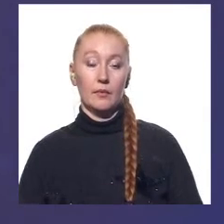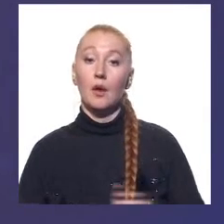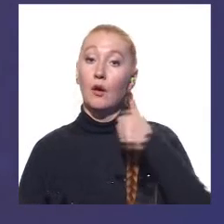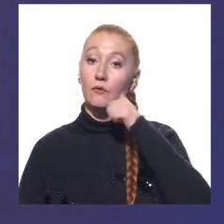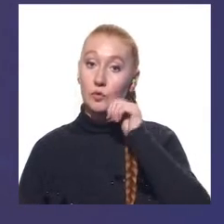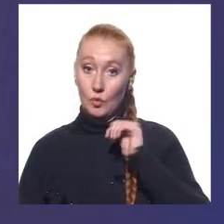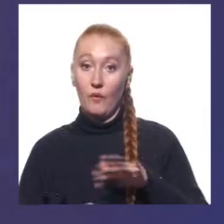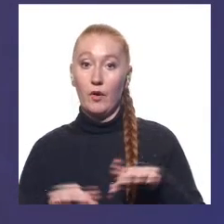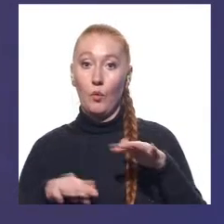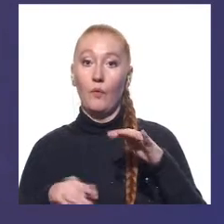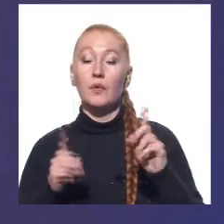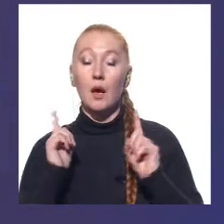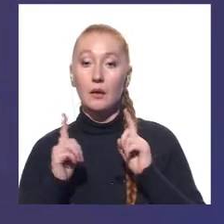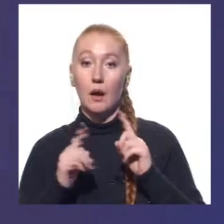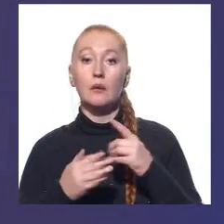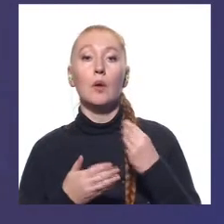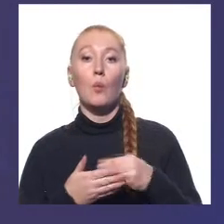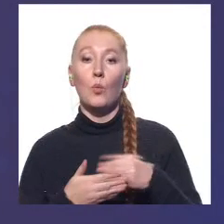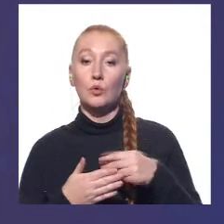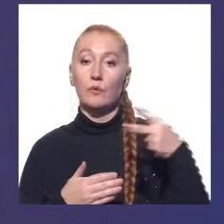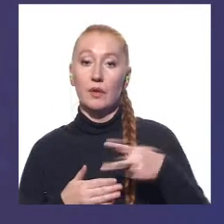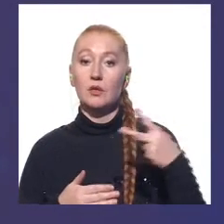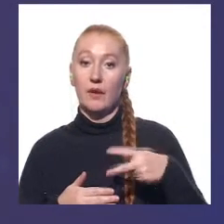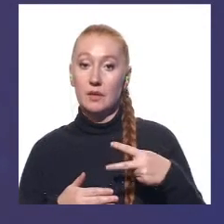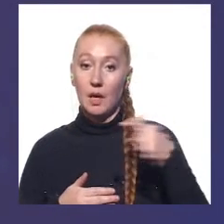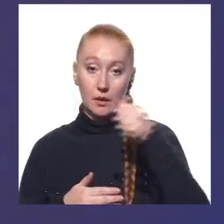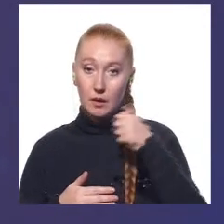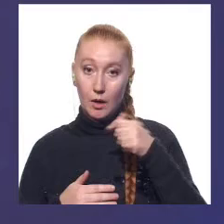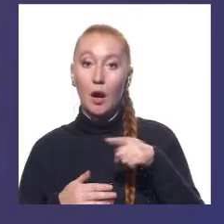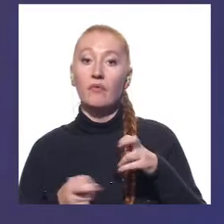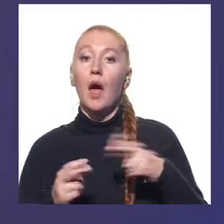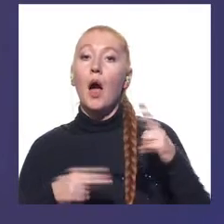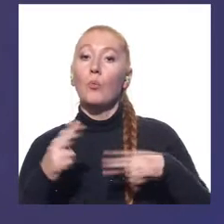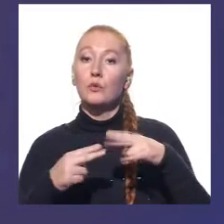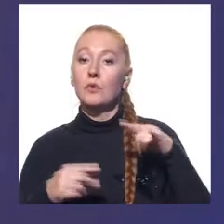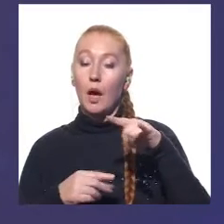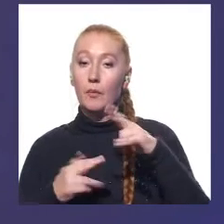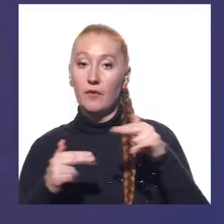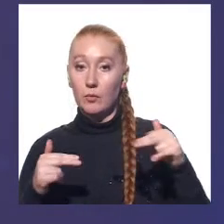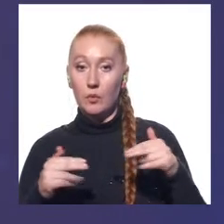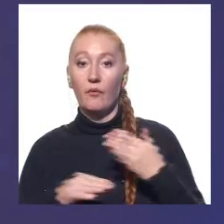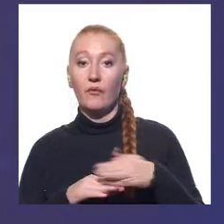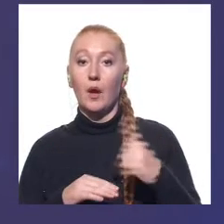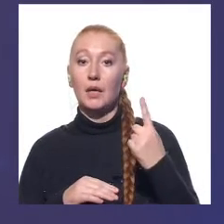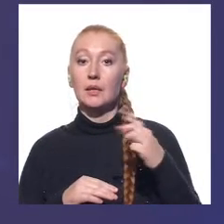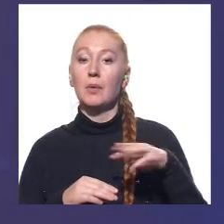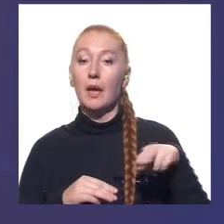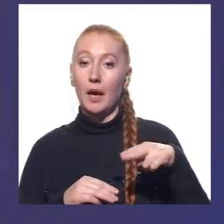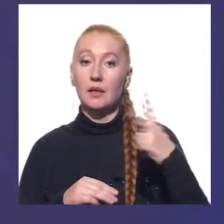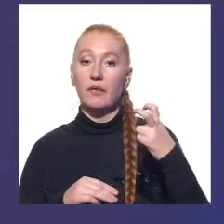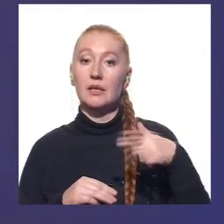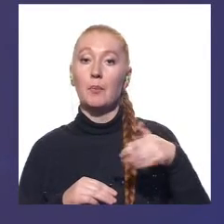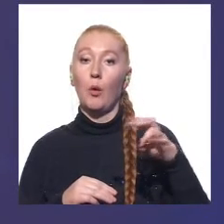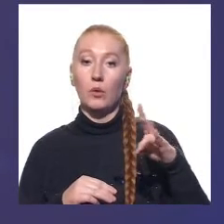Вчора Верховна Рада ухвалила бюджет на 2020 рік. Згідно з ним, на будівництво аеропорту у Дніпрі виділили 1 мільярд